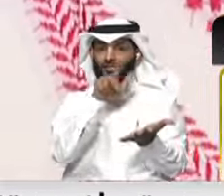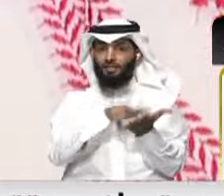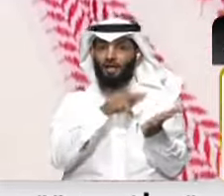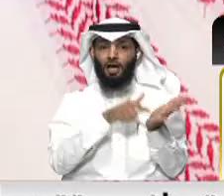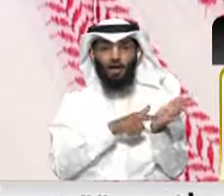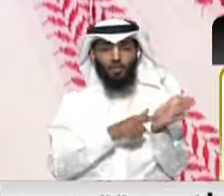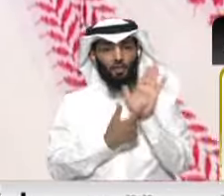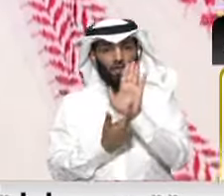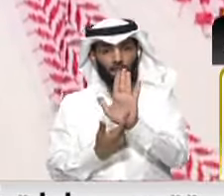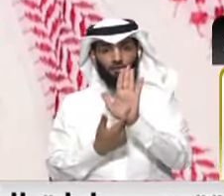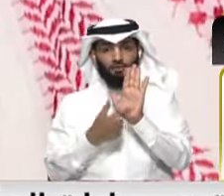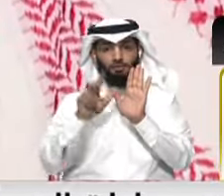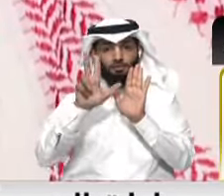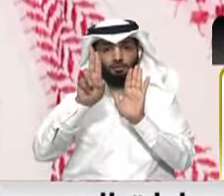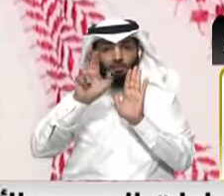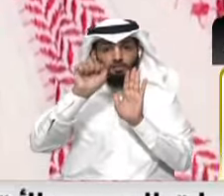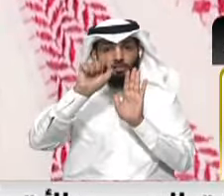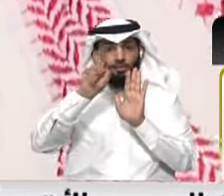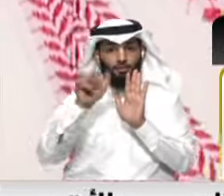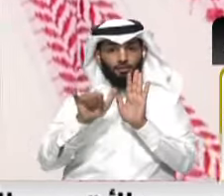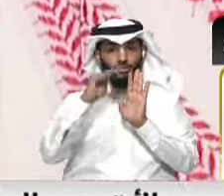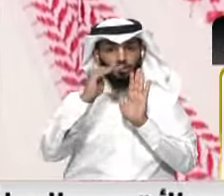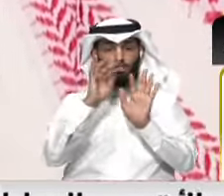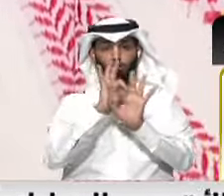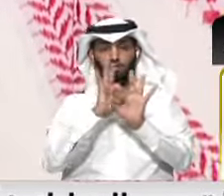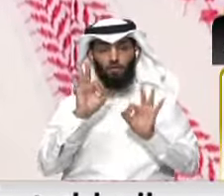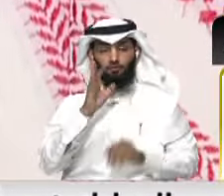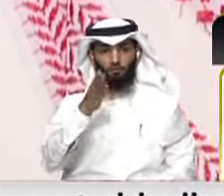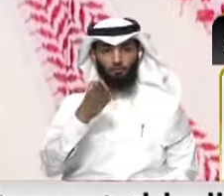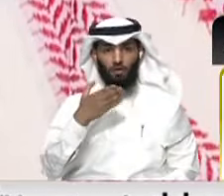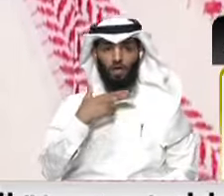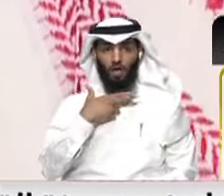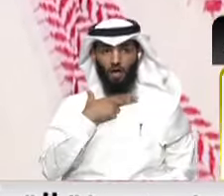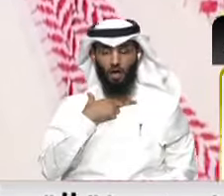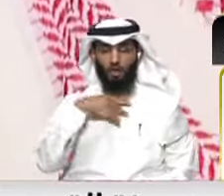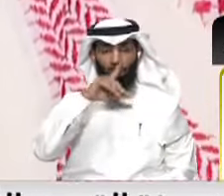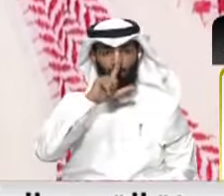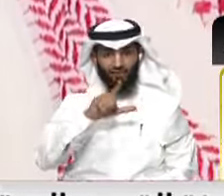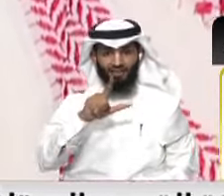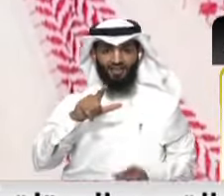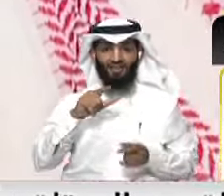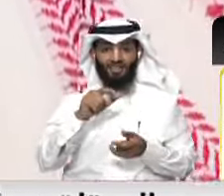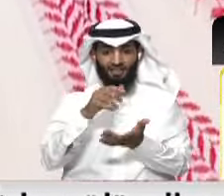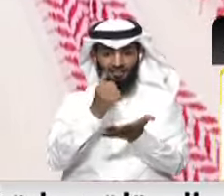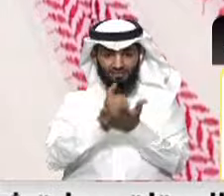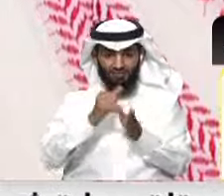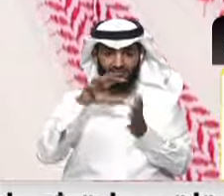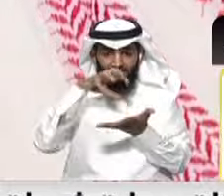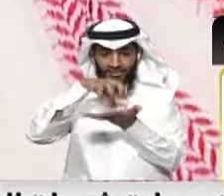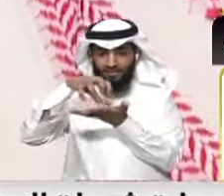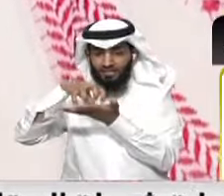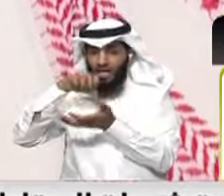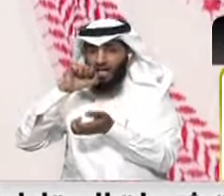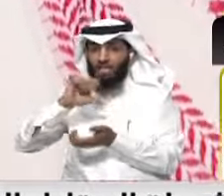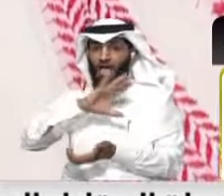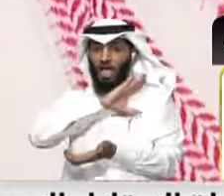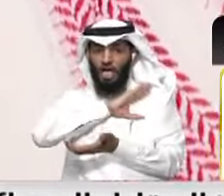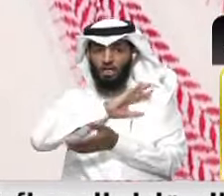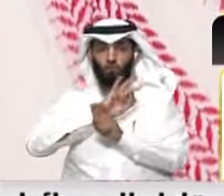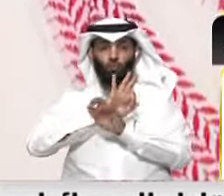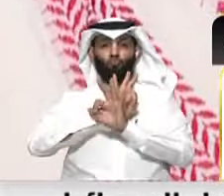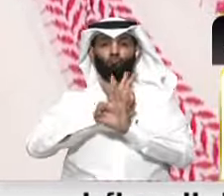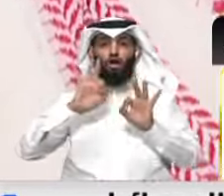تتم إجراءاتهم في كافة التسهيلات. وإحنا حددنا لهم كاونترات خاصة في جميع مباني ركاب لتفويج الحجاج في